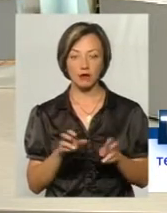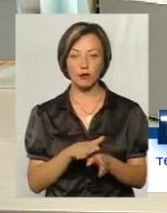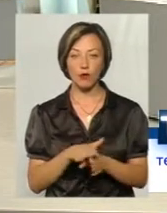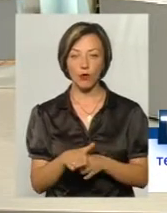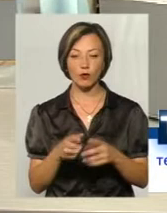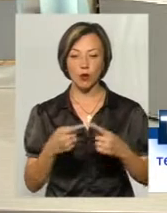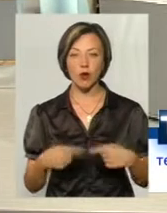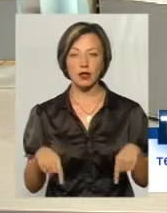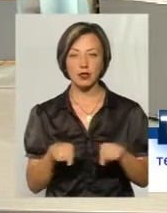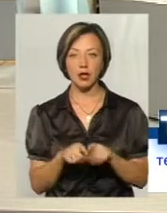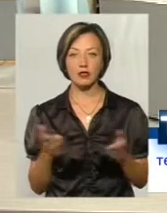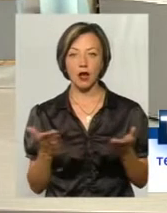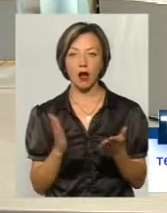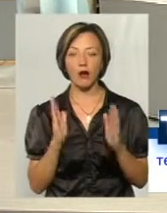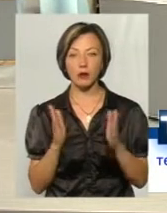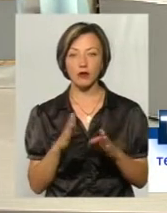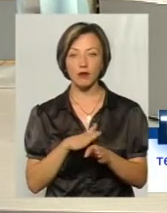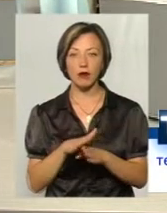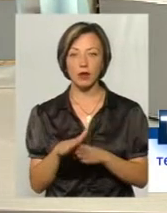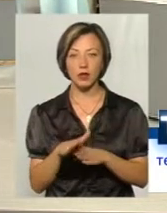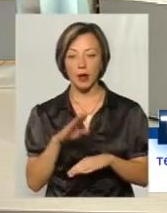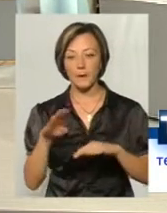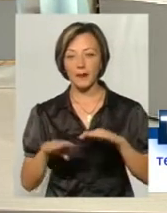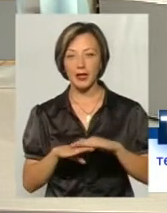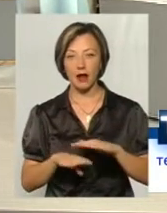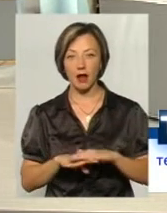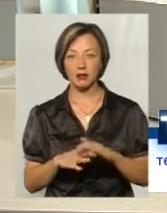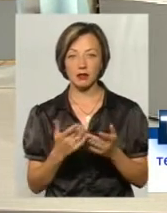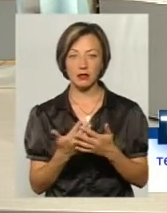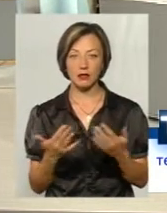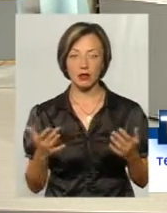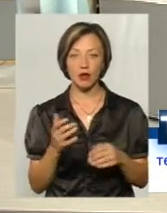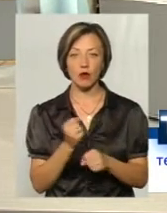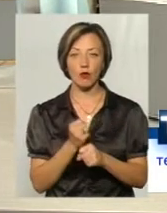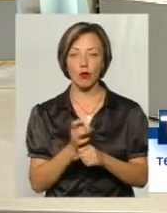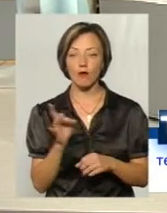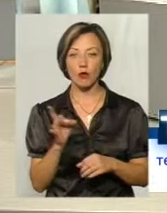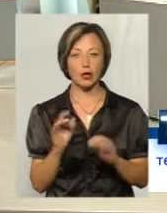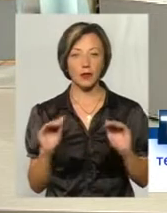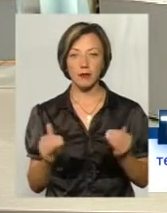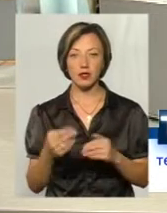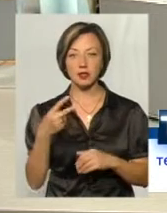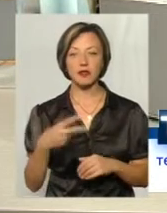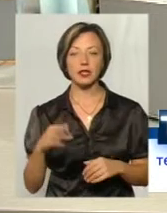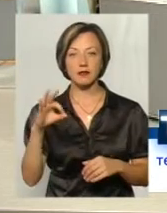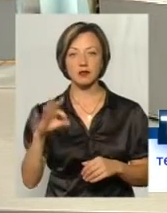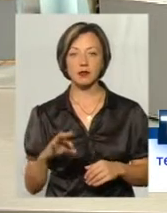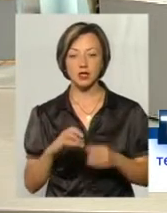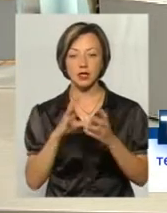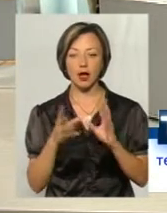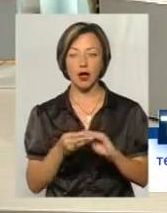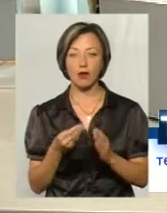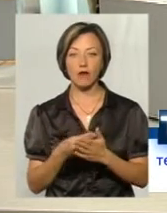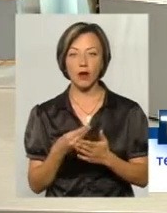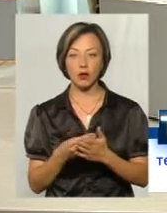повну назву організації, яка буде виконувати субпідрядні роботи в розмірі не менше, ніж 20% від загальної